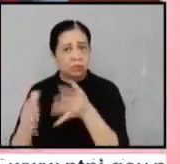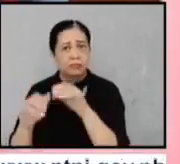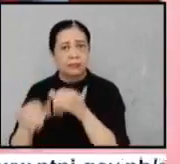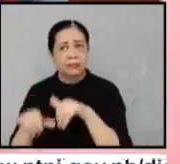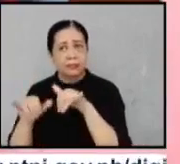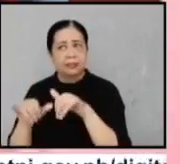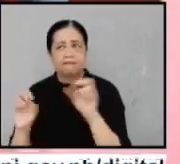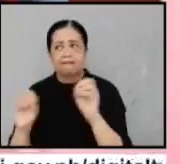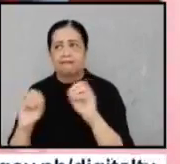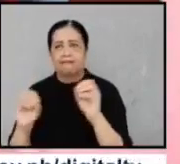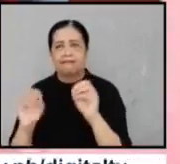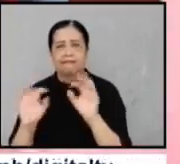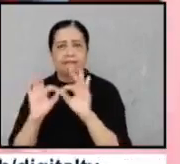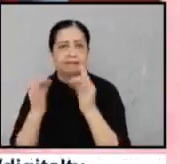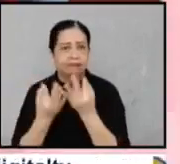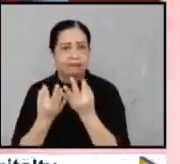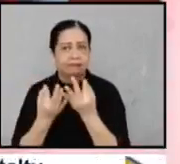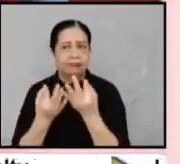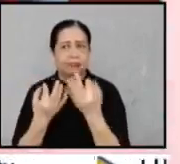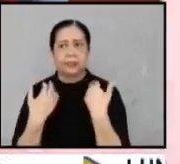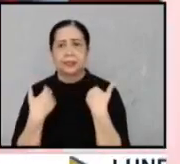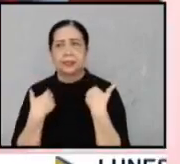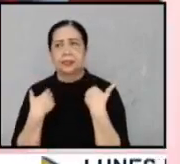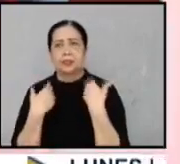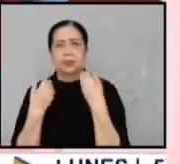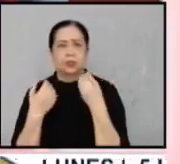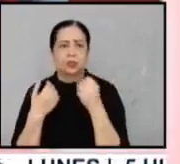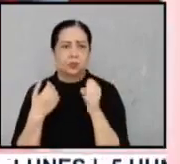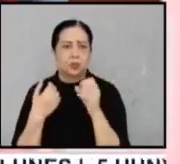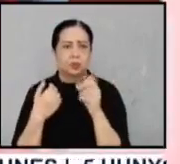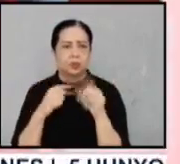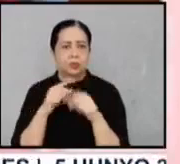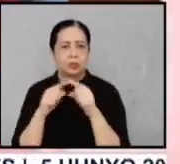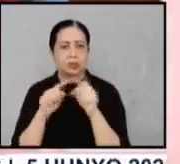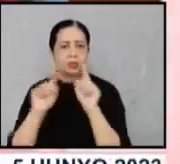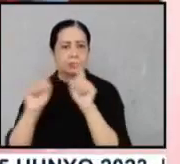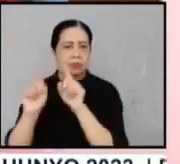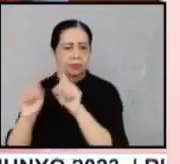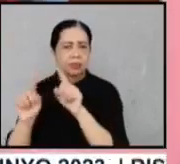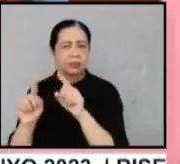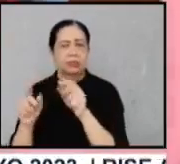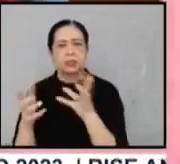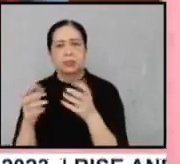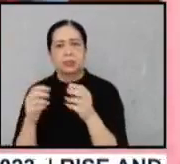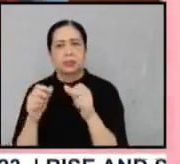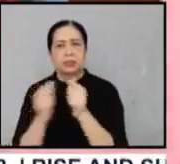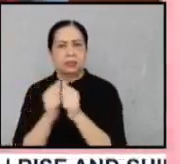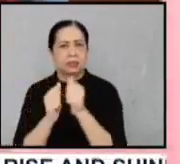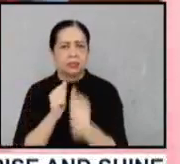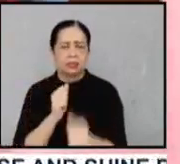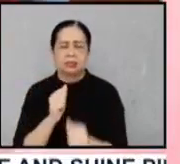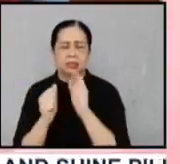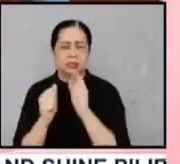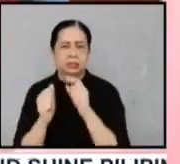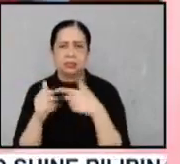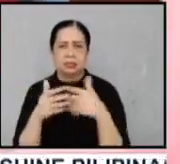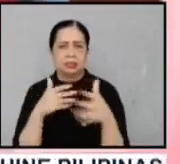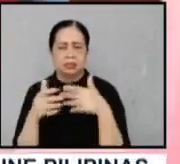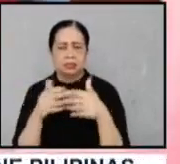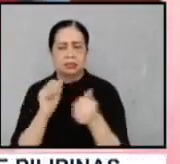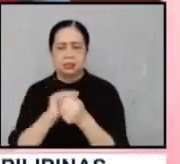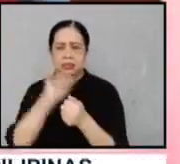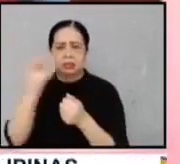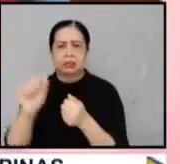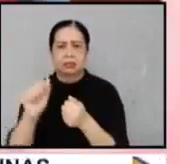silang family. So, kaya nung nandoon ako, kahit na sobrang layo ko po talaga. You make time